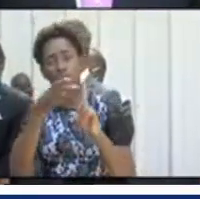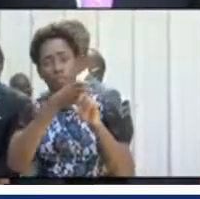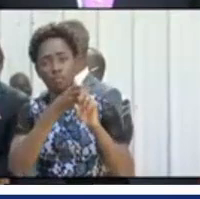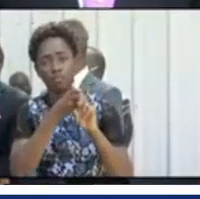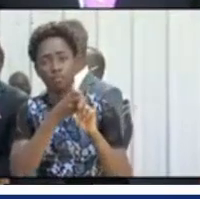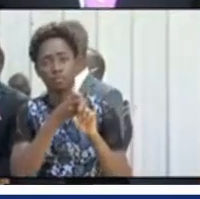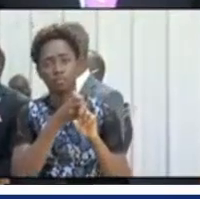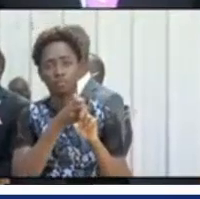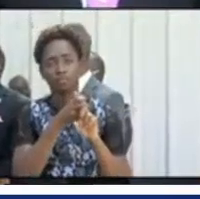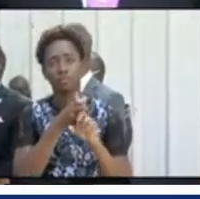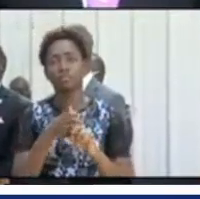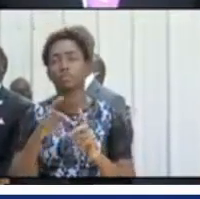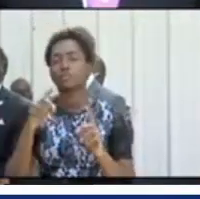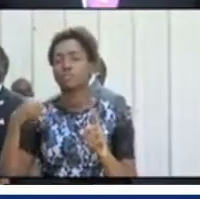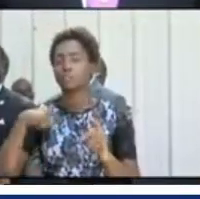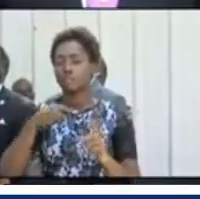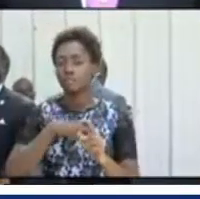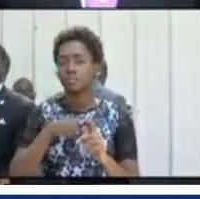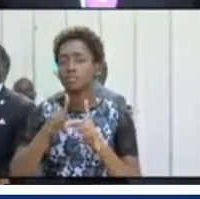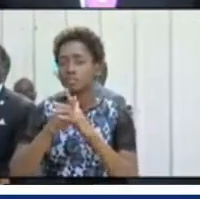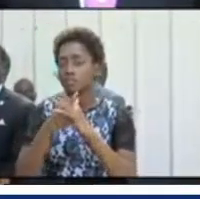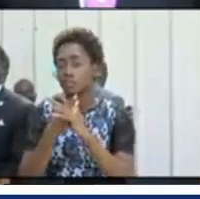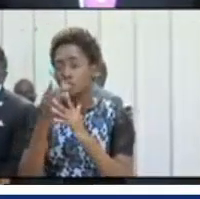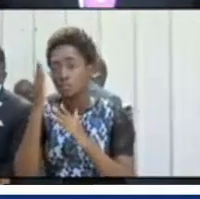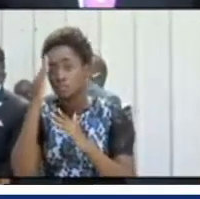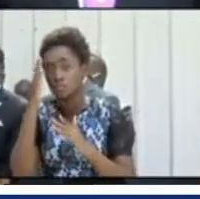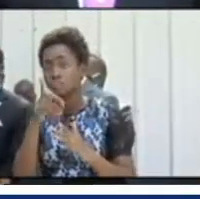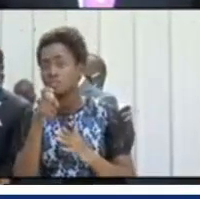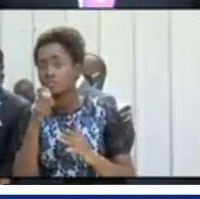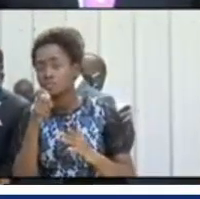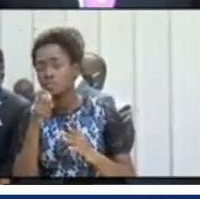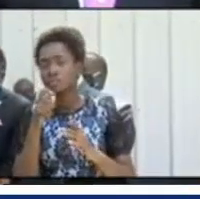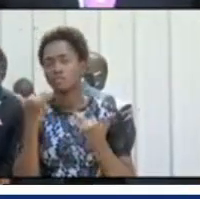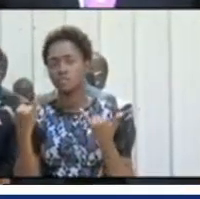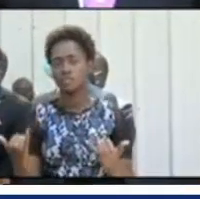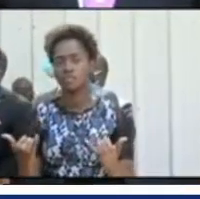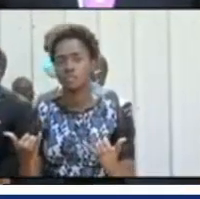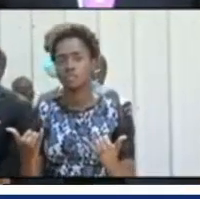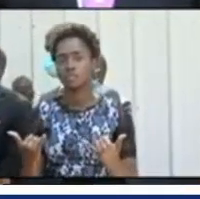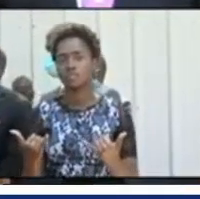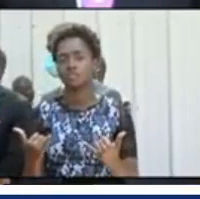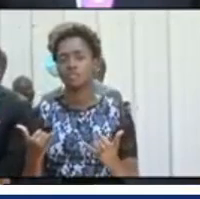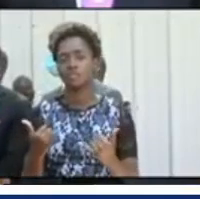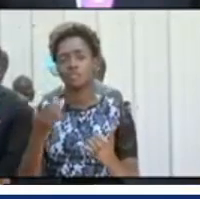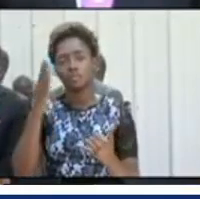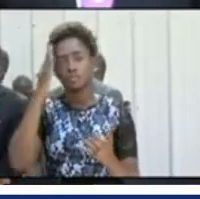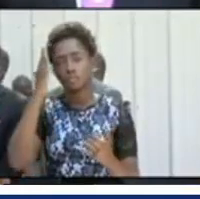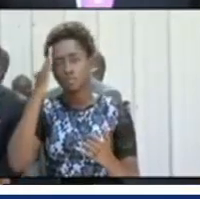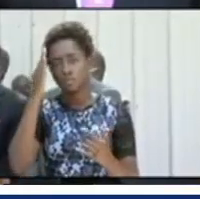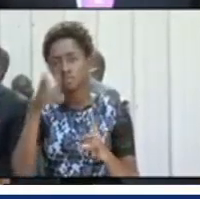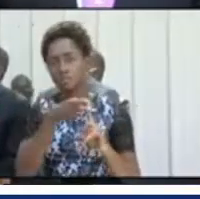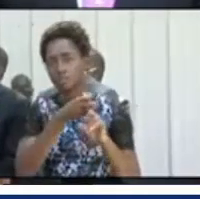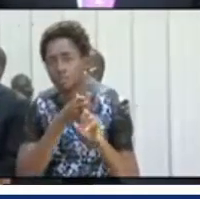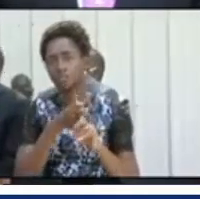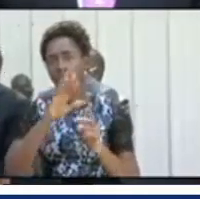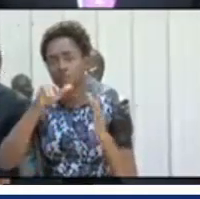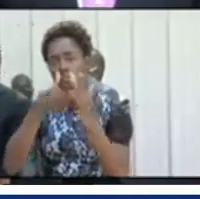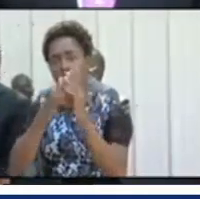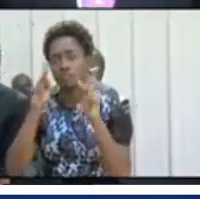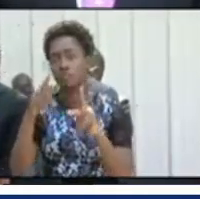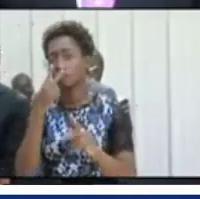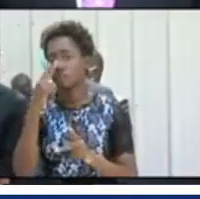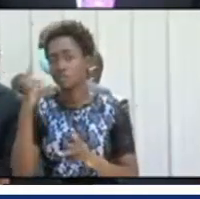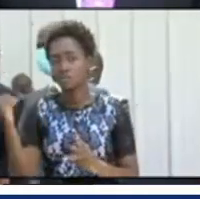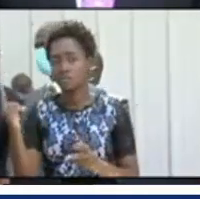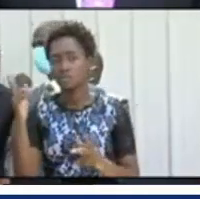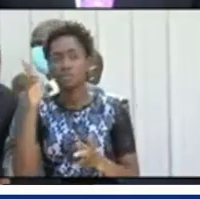nan nous commencer à identifier et jodi proche kidnapping yo on croit tout moun kap gade m